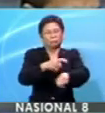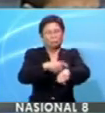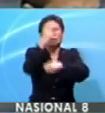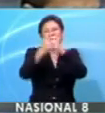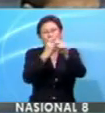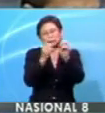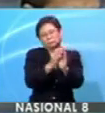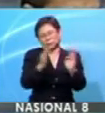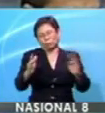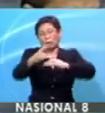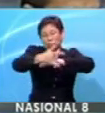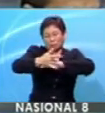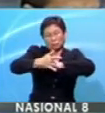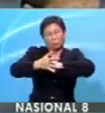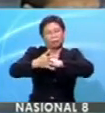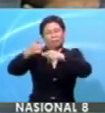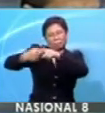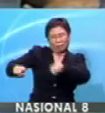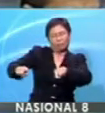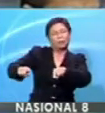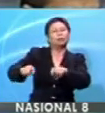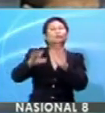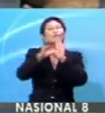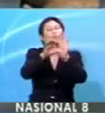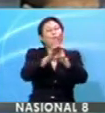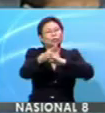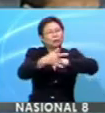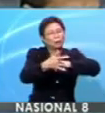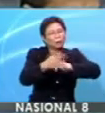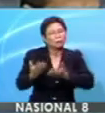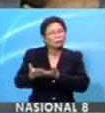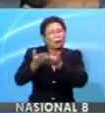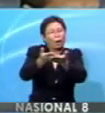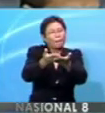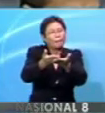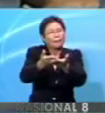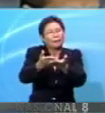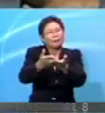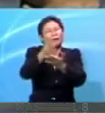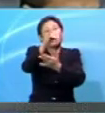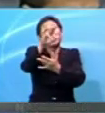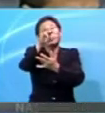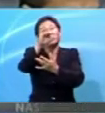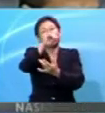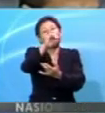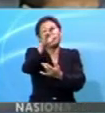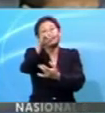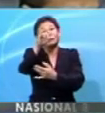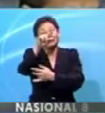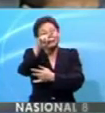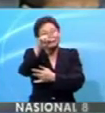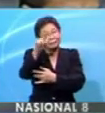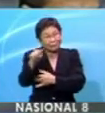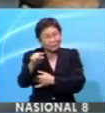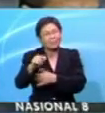setahun tapi teknologi yang berbeda sedikit seperti teknologi yang ditawarkan oleh Syarikat iris contohnya dan saya akan minta